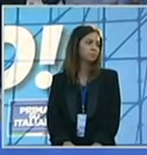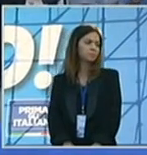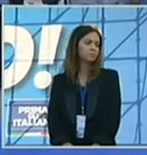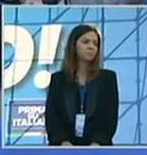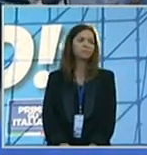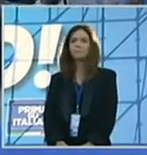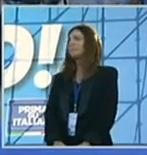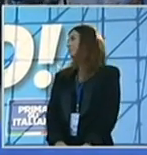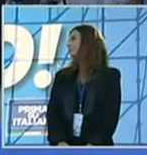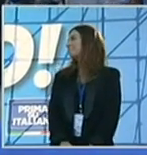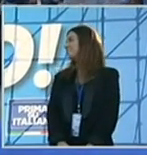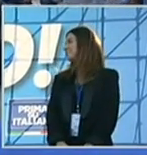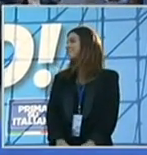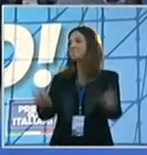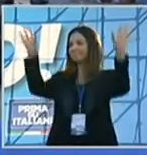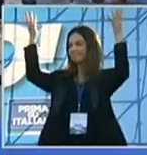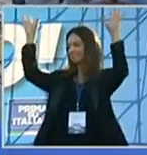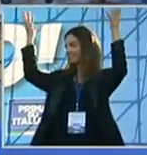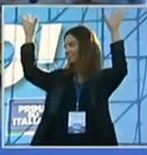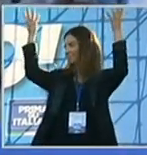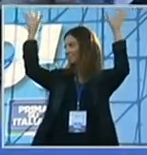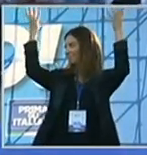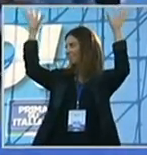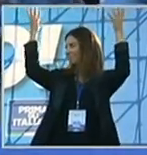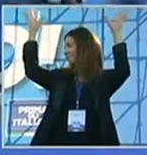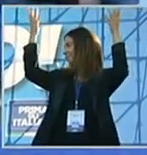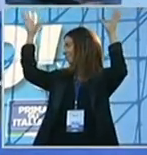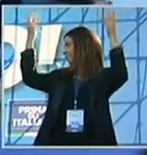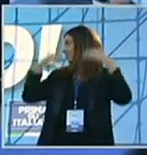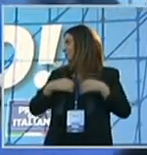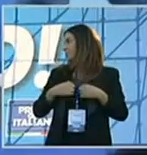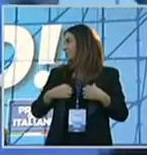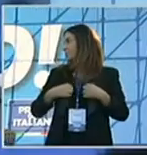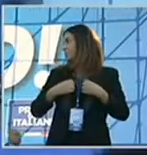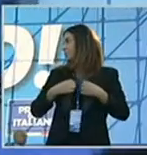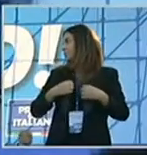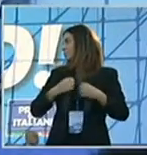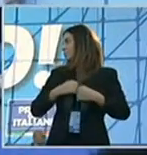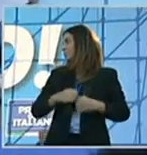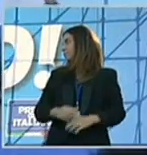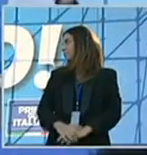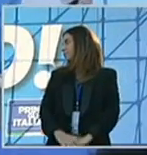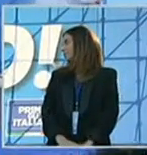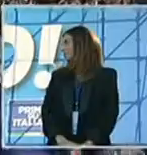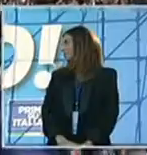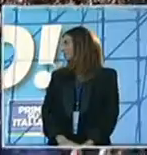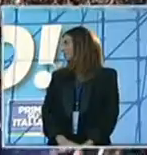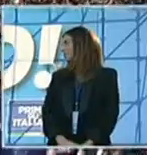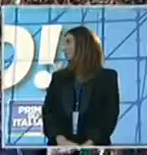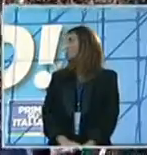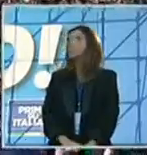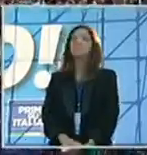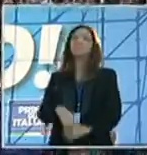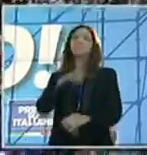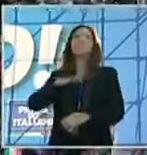eccolo là, ha tempo di rimodulare, di rimmaginare. Sentiamo, anche se non è il suo turno diciamo per chiudere, però sentiamo cosa dice